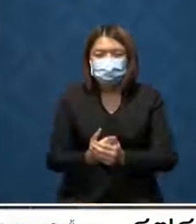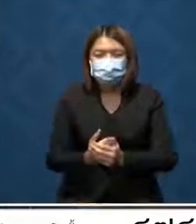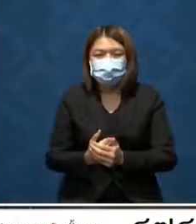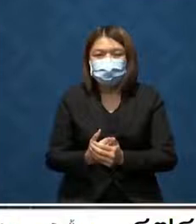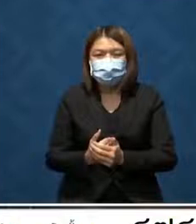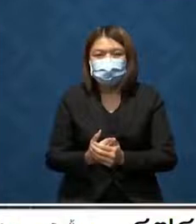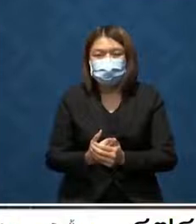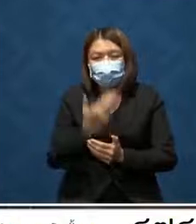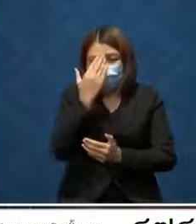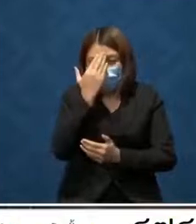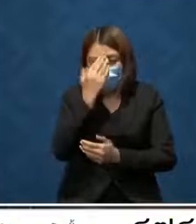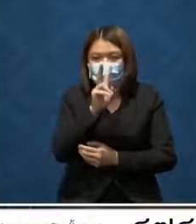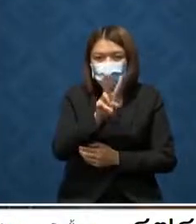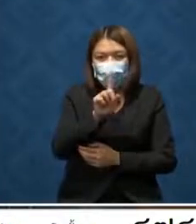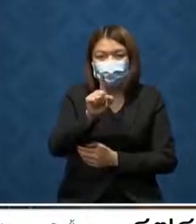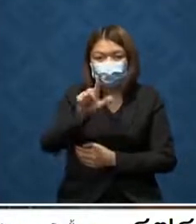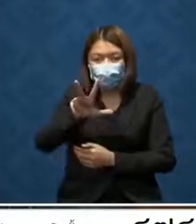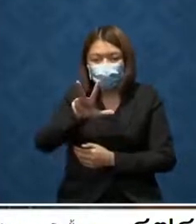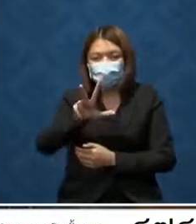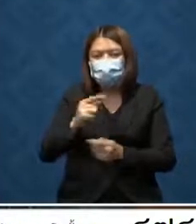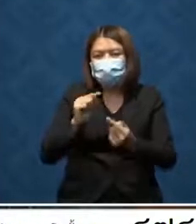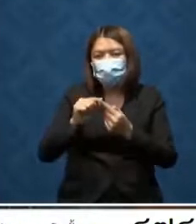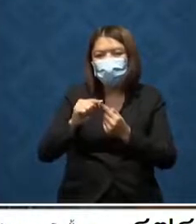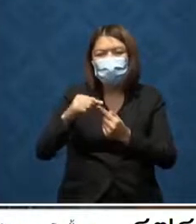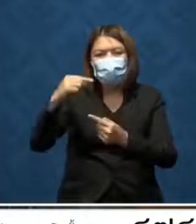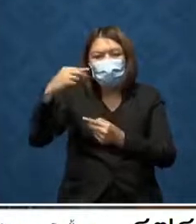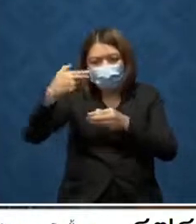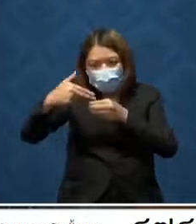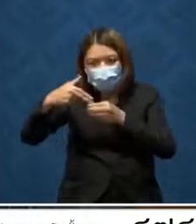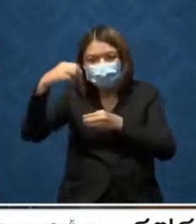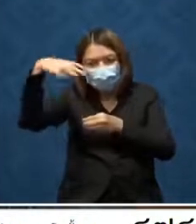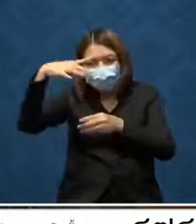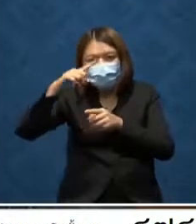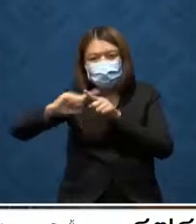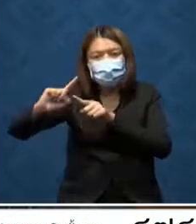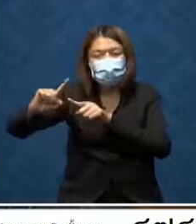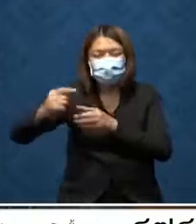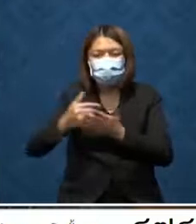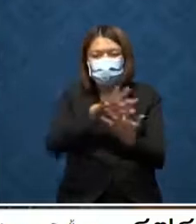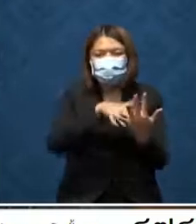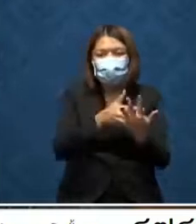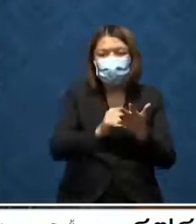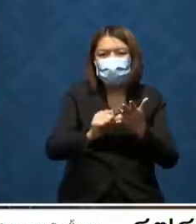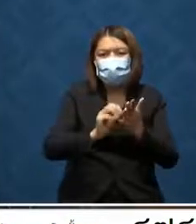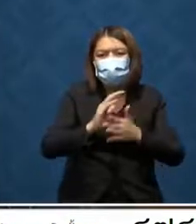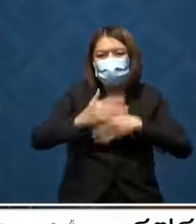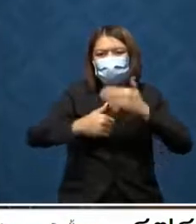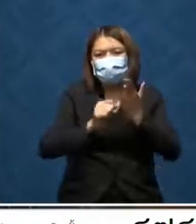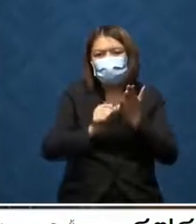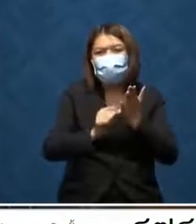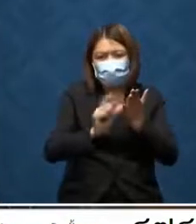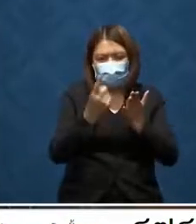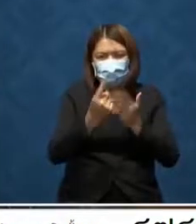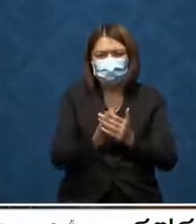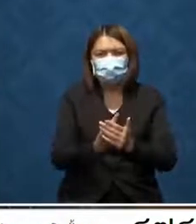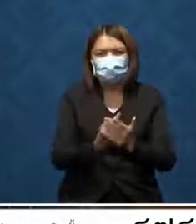ที่หนา 213,เรื่องภลงงานฮะ เป็แผนประิรูปประเทศประปรบบลัดิช์เข